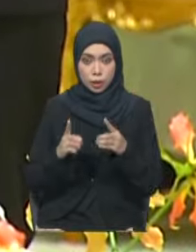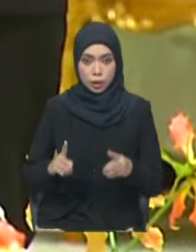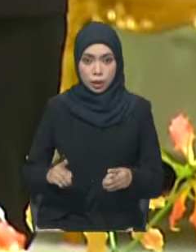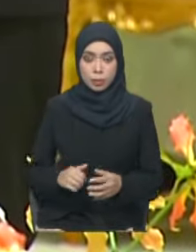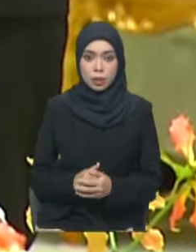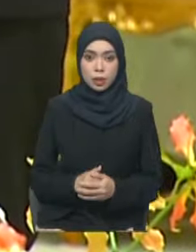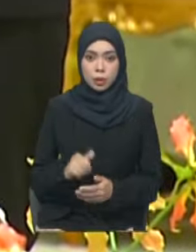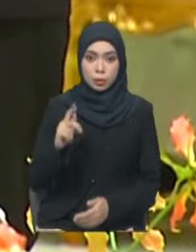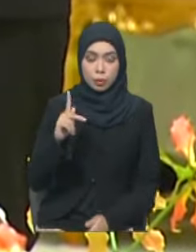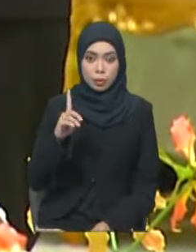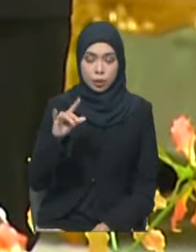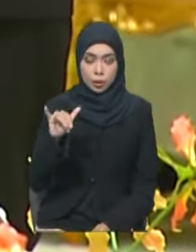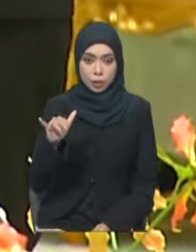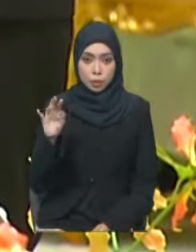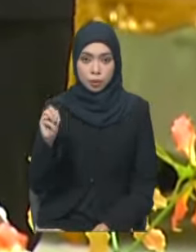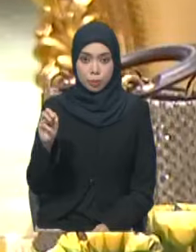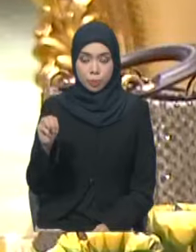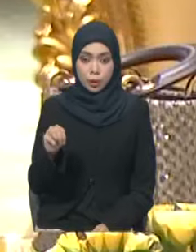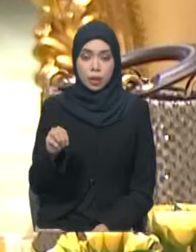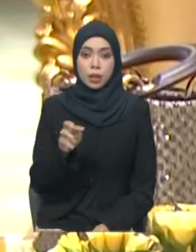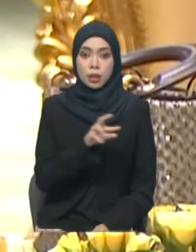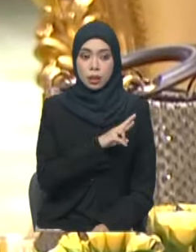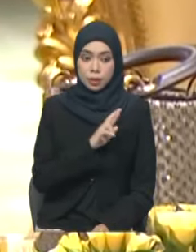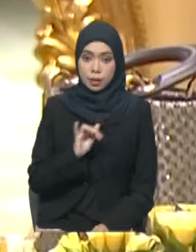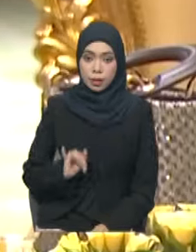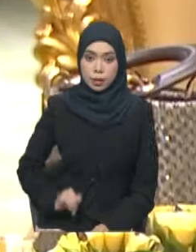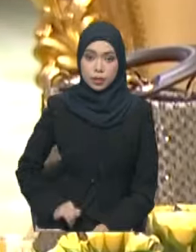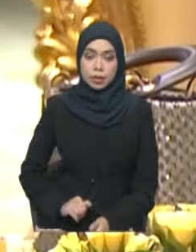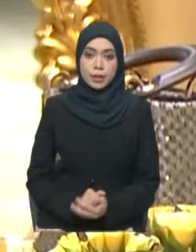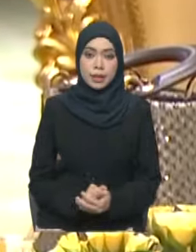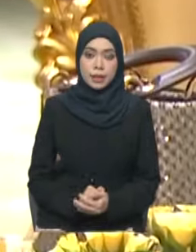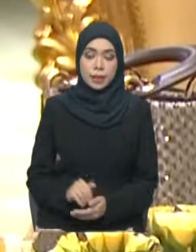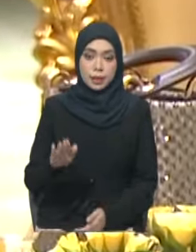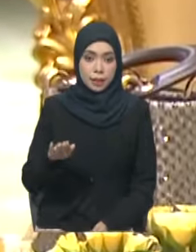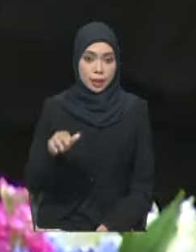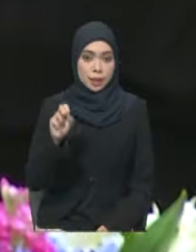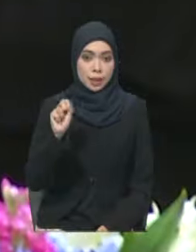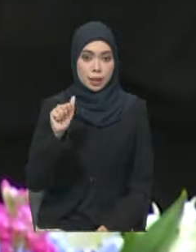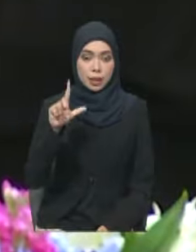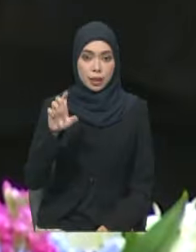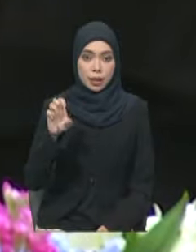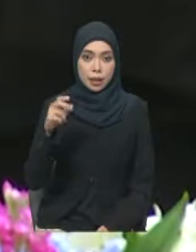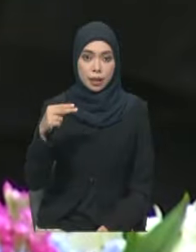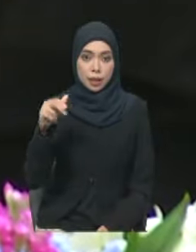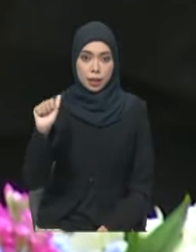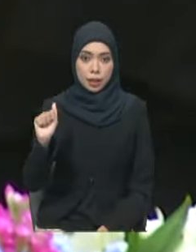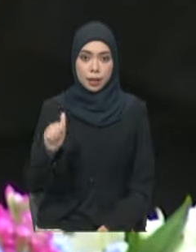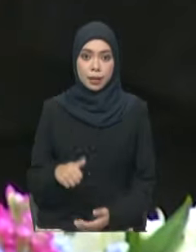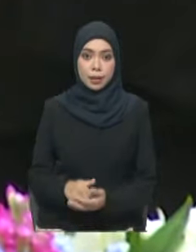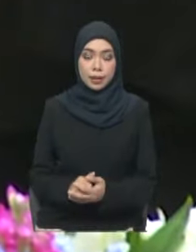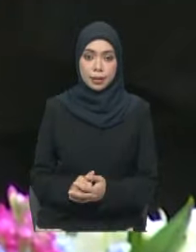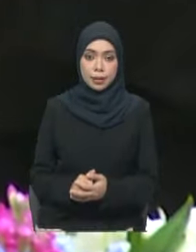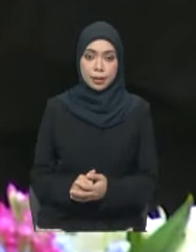Mulia, Paduka Seri Baginda Raja Isteri, Pengiran Anak Haji Salihah, binti almarhum